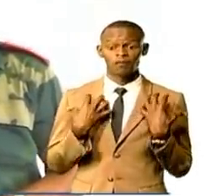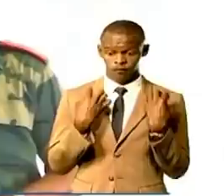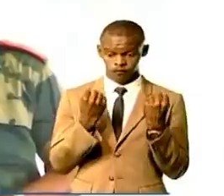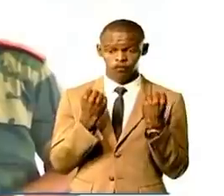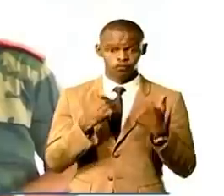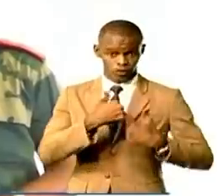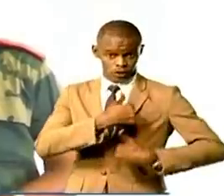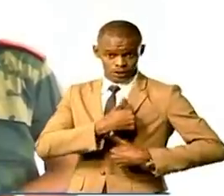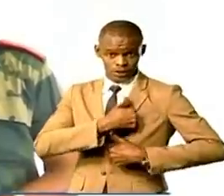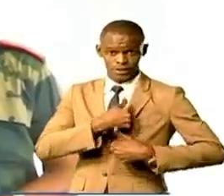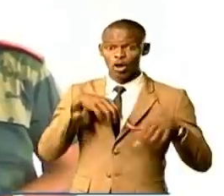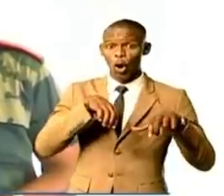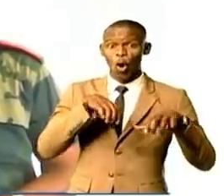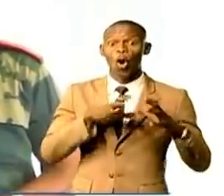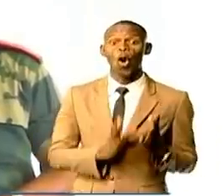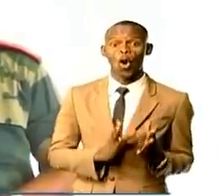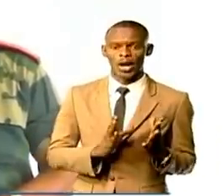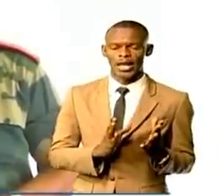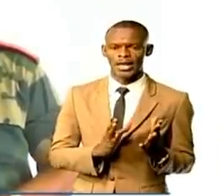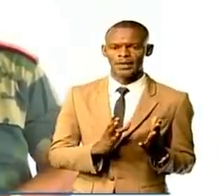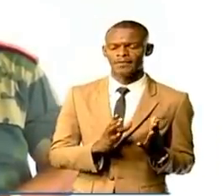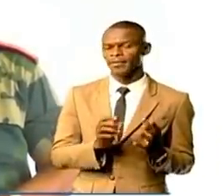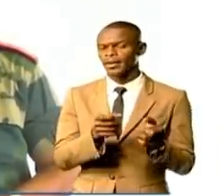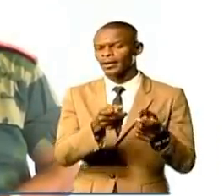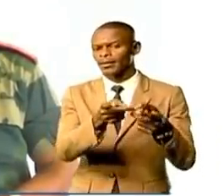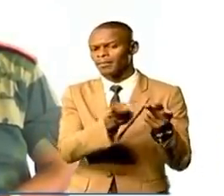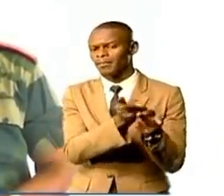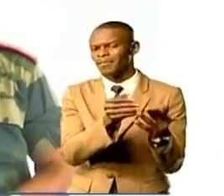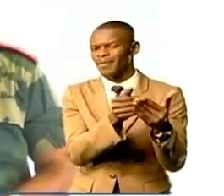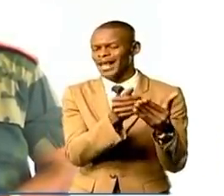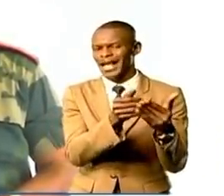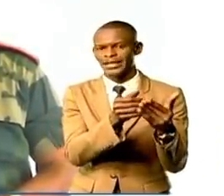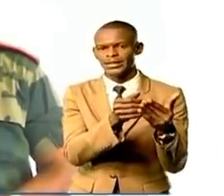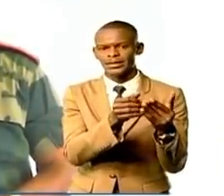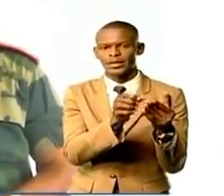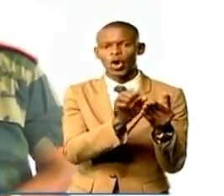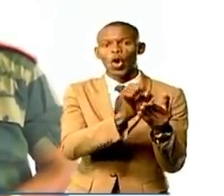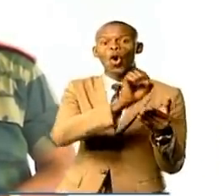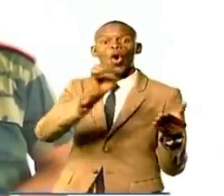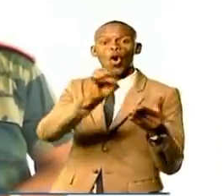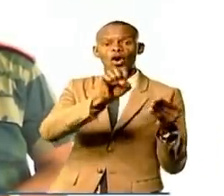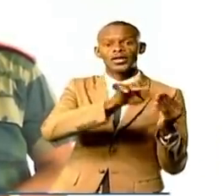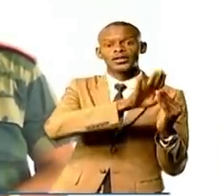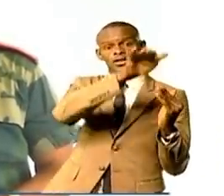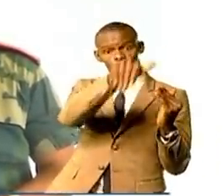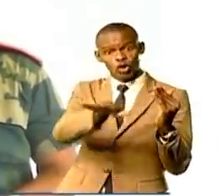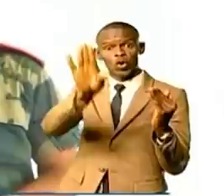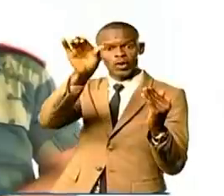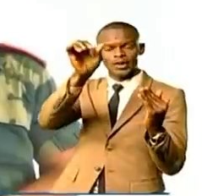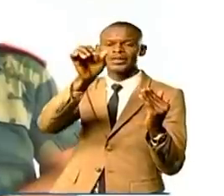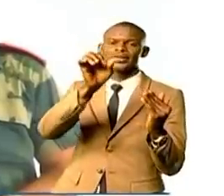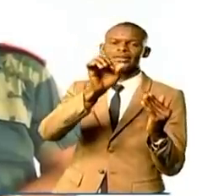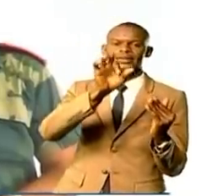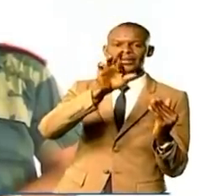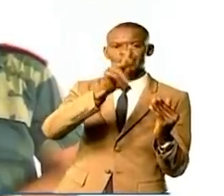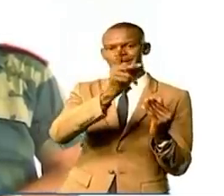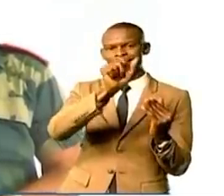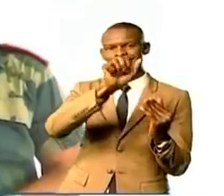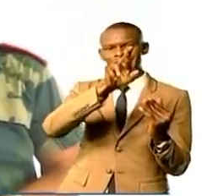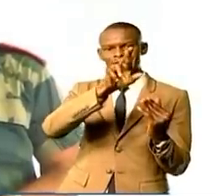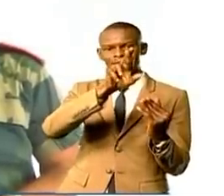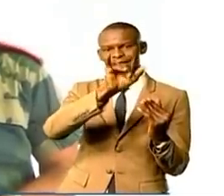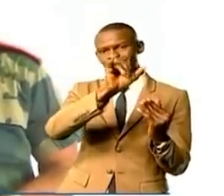Rurunda, située dans le versant ouest de la montagne de Karisimbi à Kibumba, à